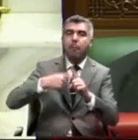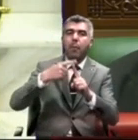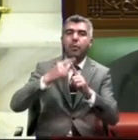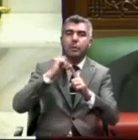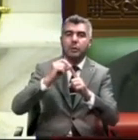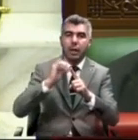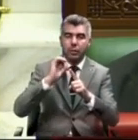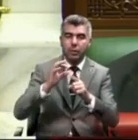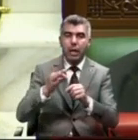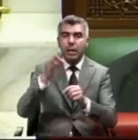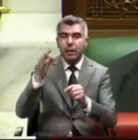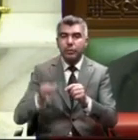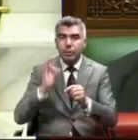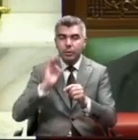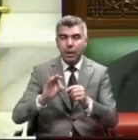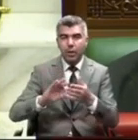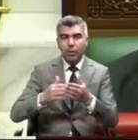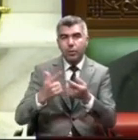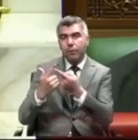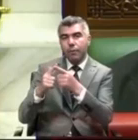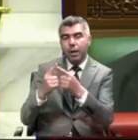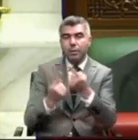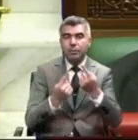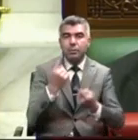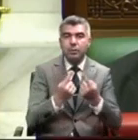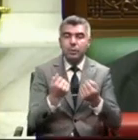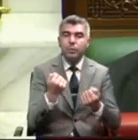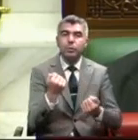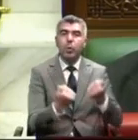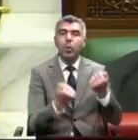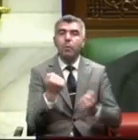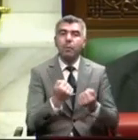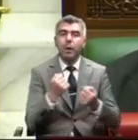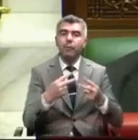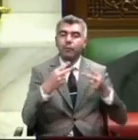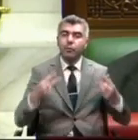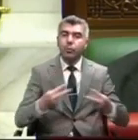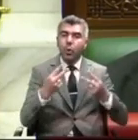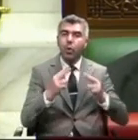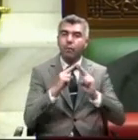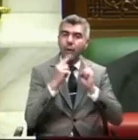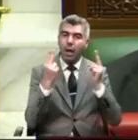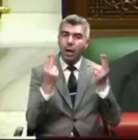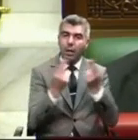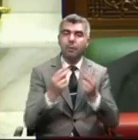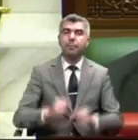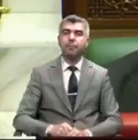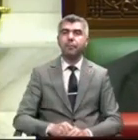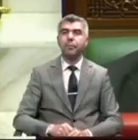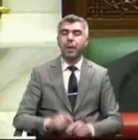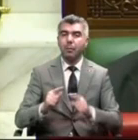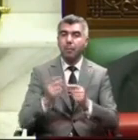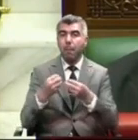من جهه وتعزيز تنافسيه تنافسيه هذه السيارات ضمن السوق الدوليه من جهه اخرى سواء على مستوى